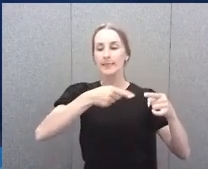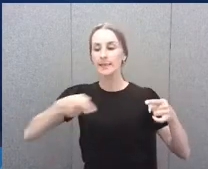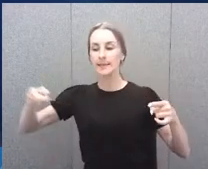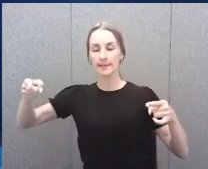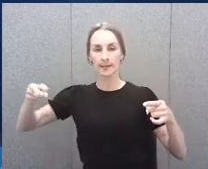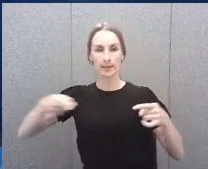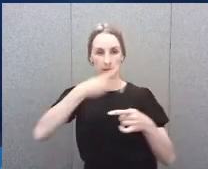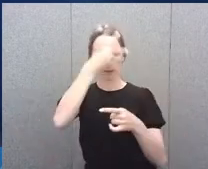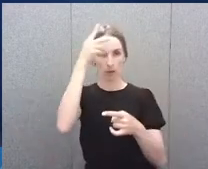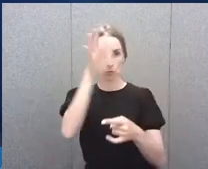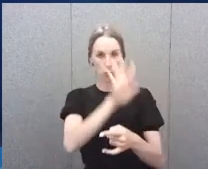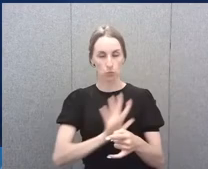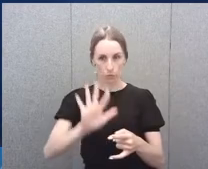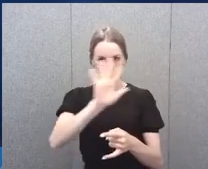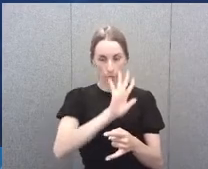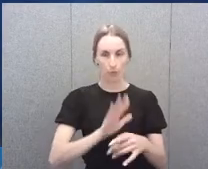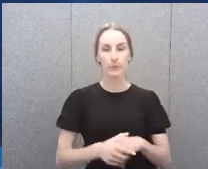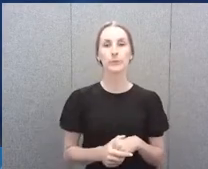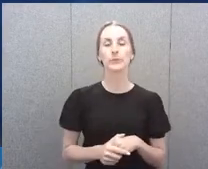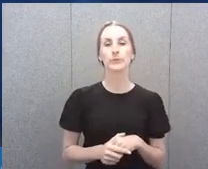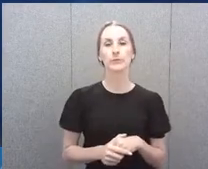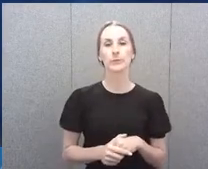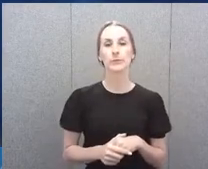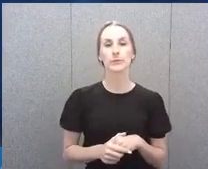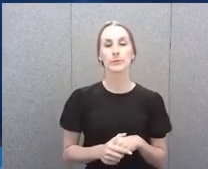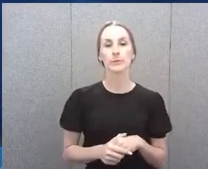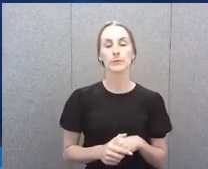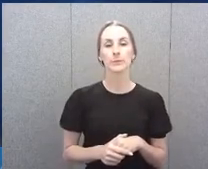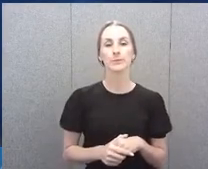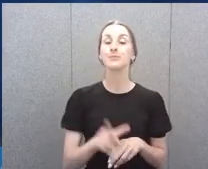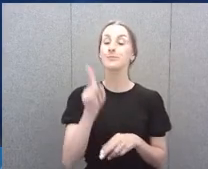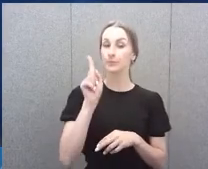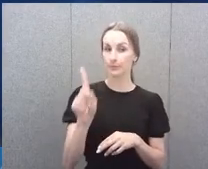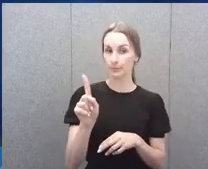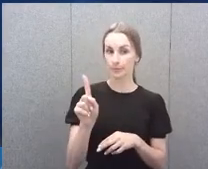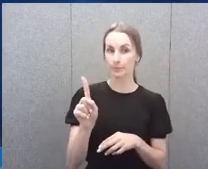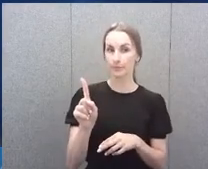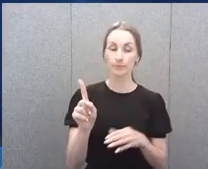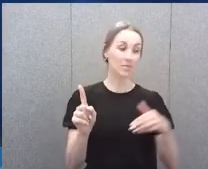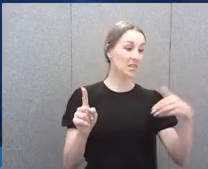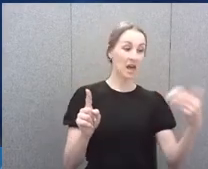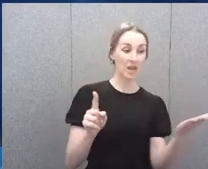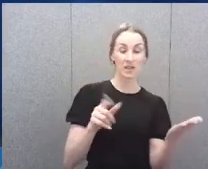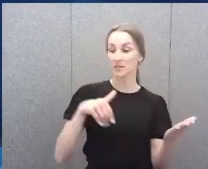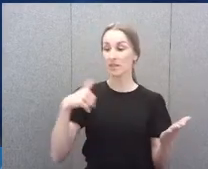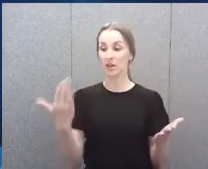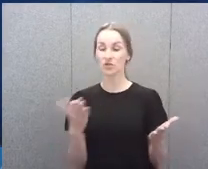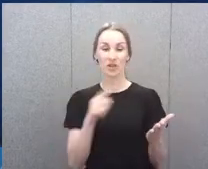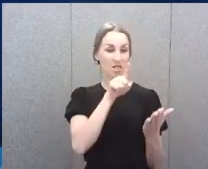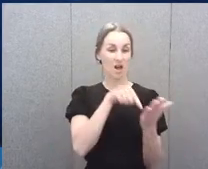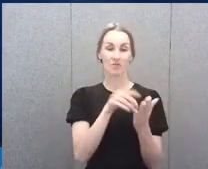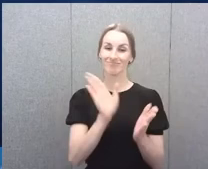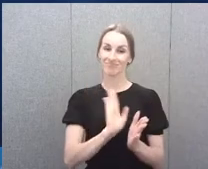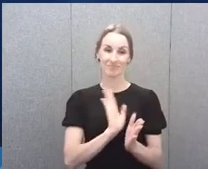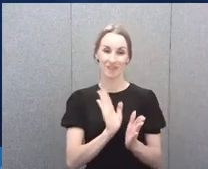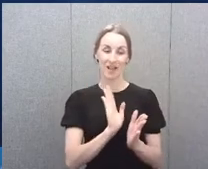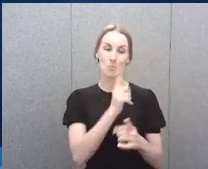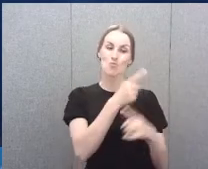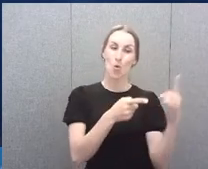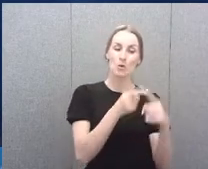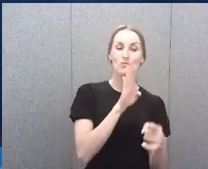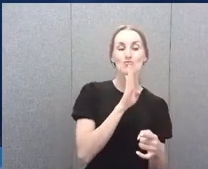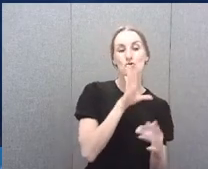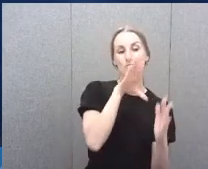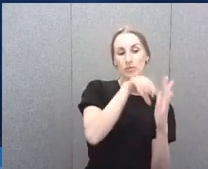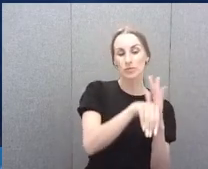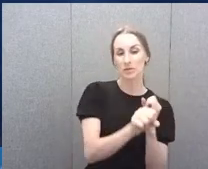Литве. Так что я про них не буду сейчас высказываться, но это не означает, что это не вопрос правых, не левых